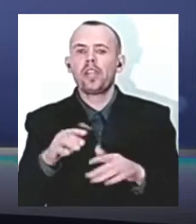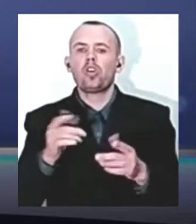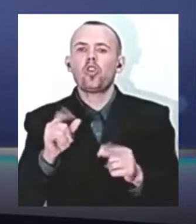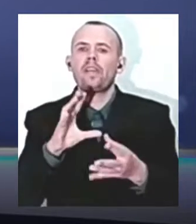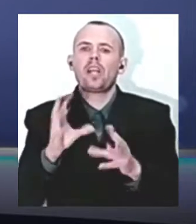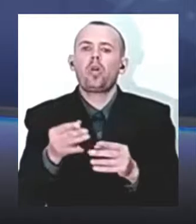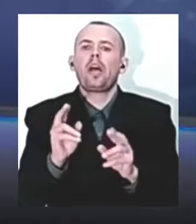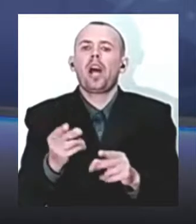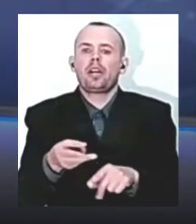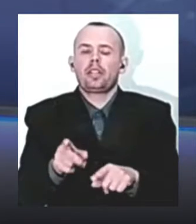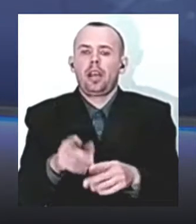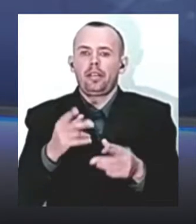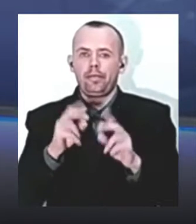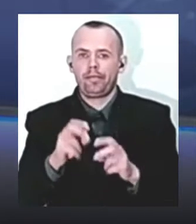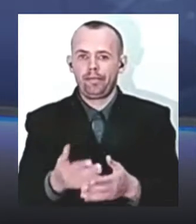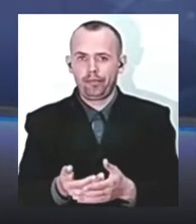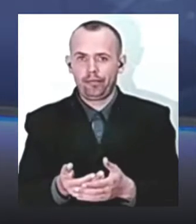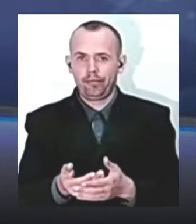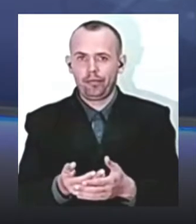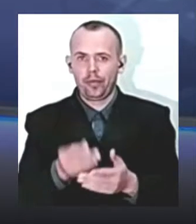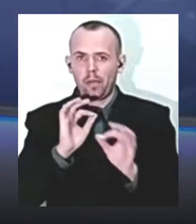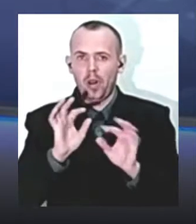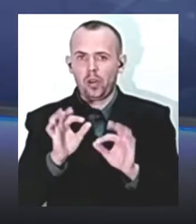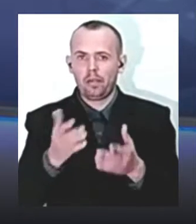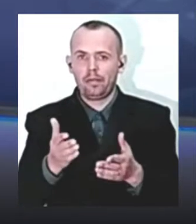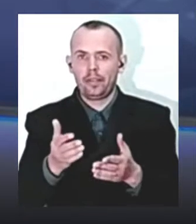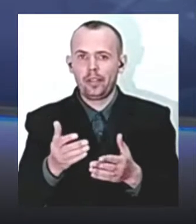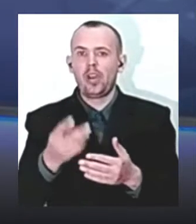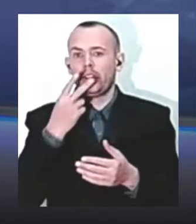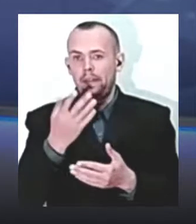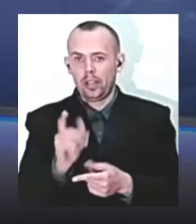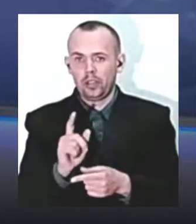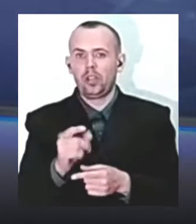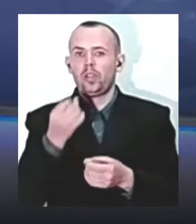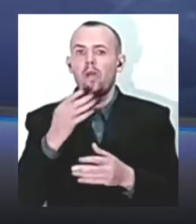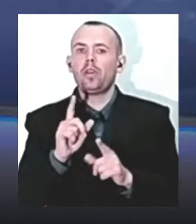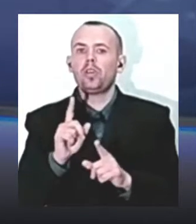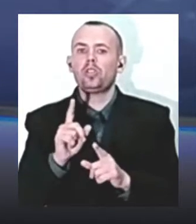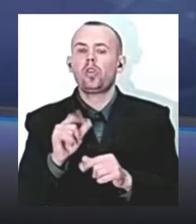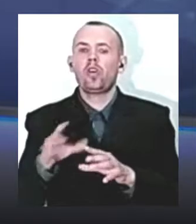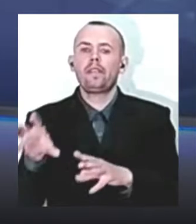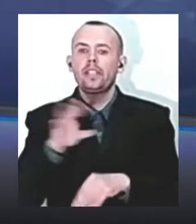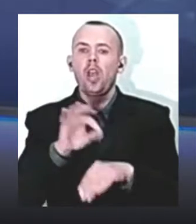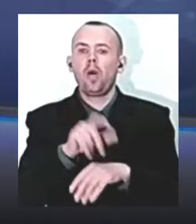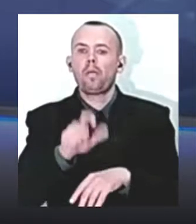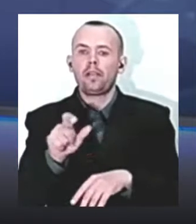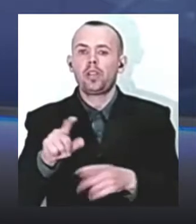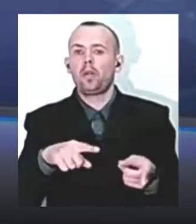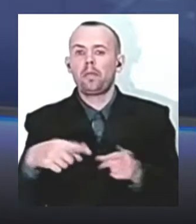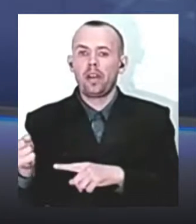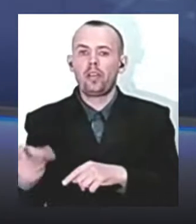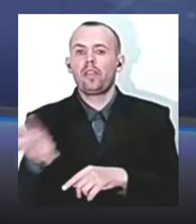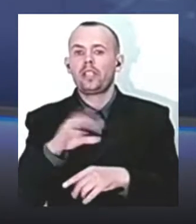ситуація, як її можна прокоментувати? Ну, дивіться, добре, що вже ж всіх пацієнтів перевезли, всі здорові